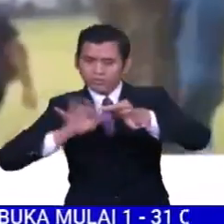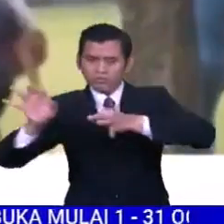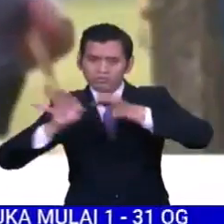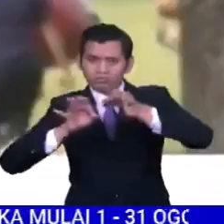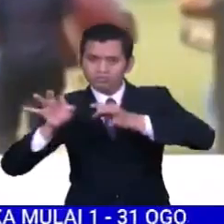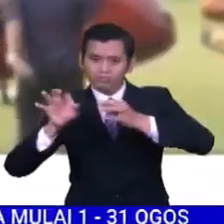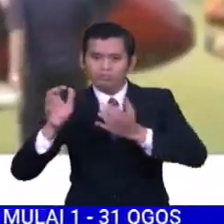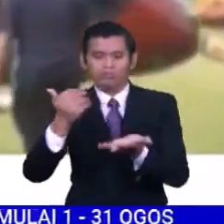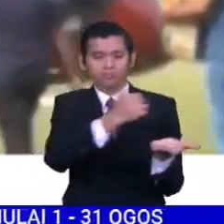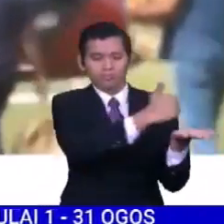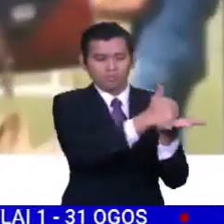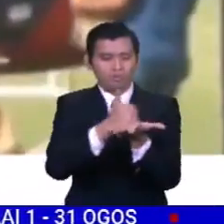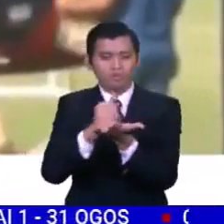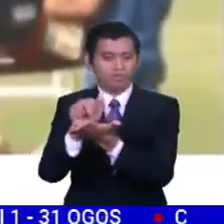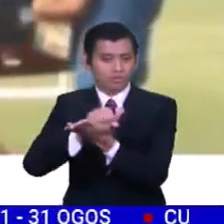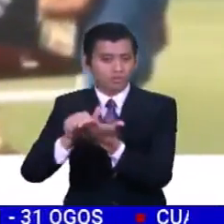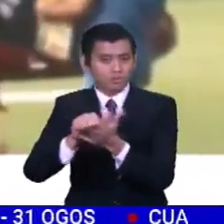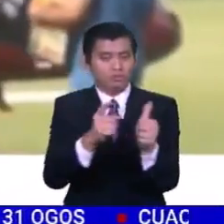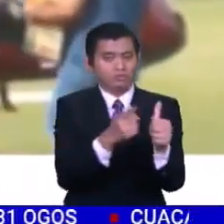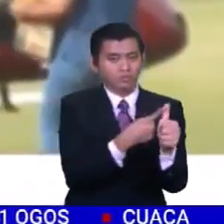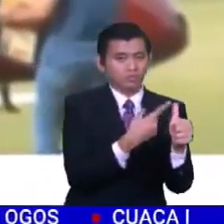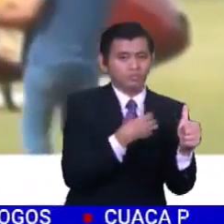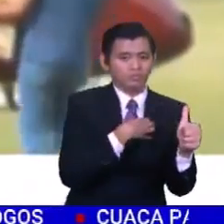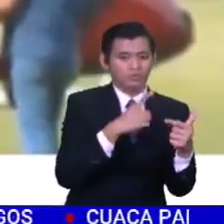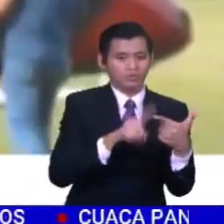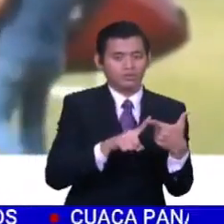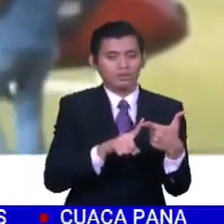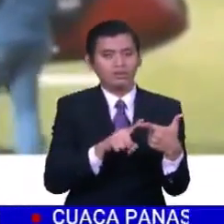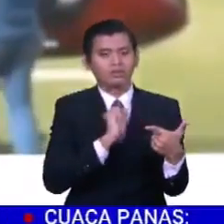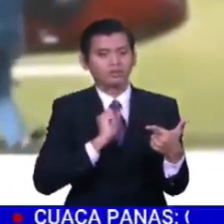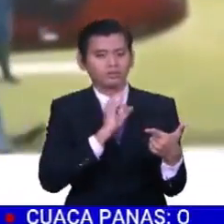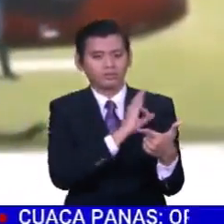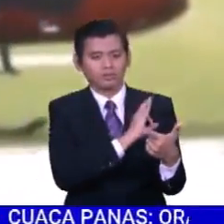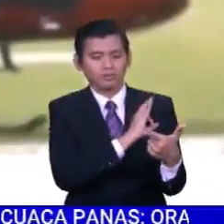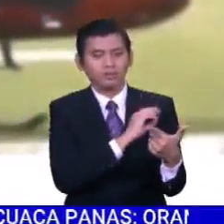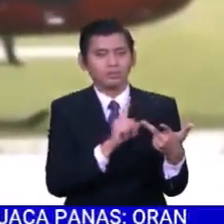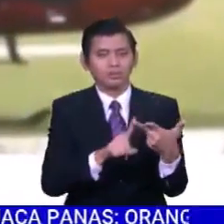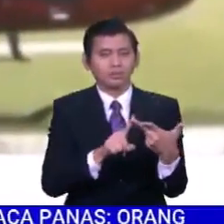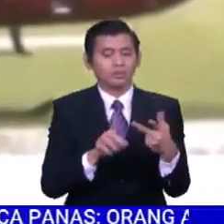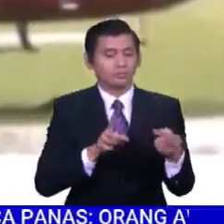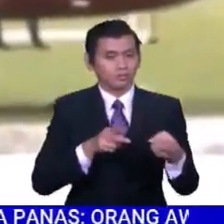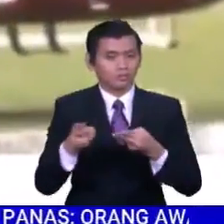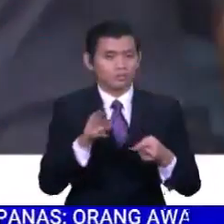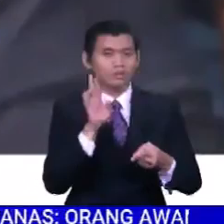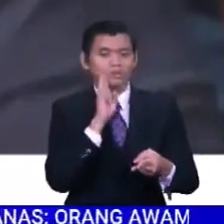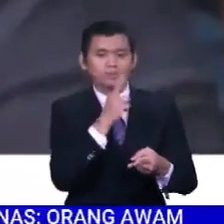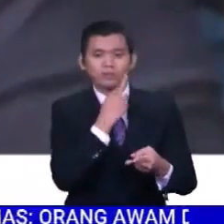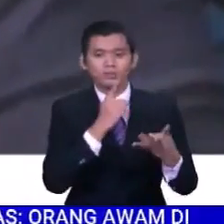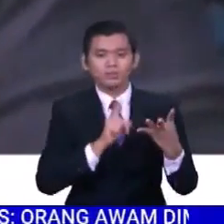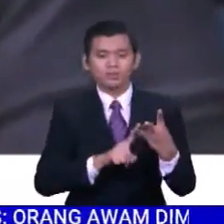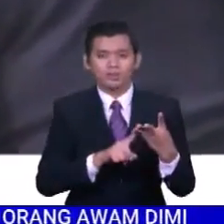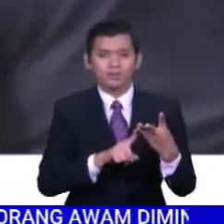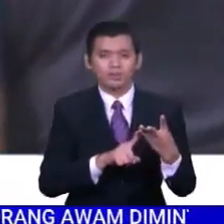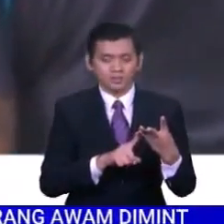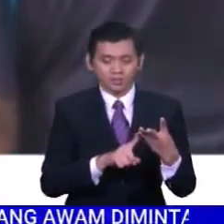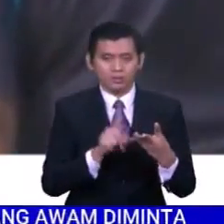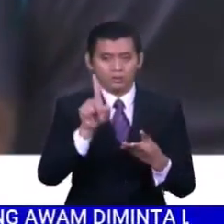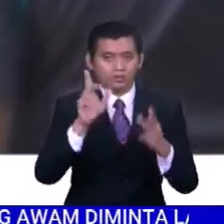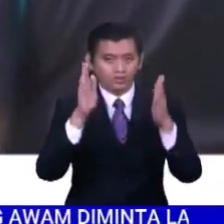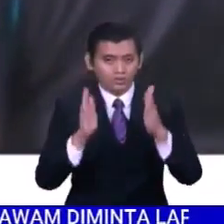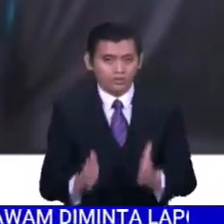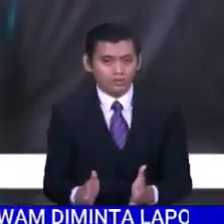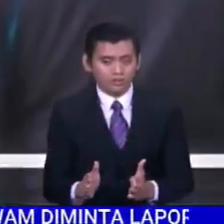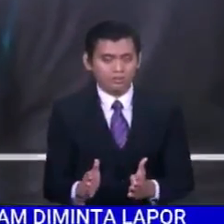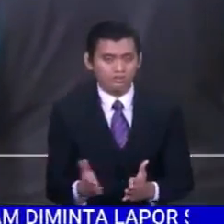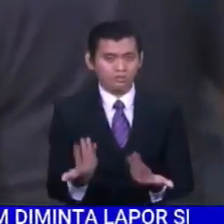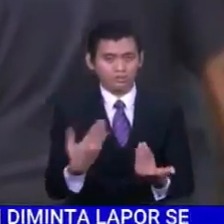ya termasuk pengadu yaitu kaki tangan majelis bandaraya Ivo pengusul restoran dan seorang individu berpangkat Dato